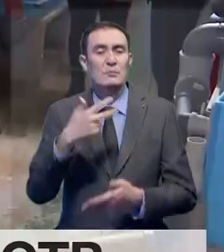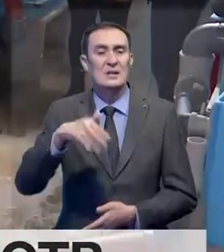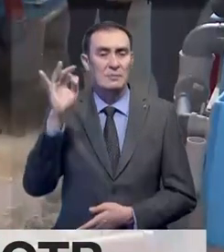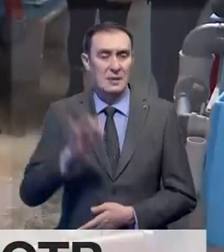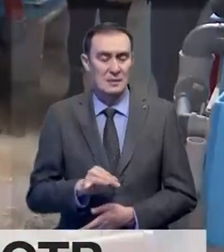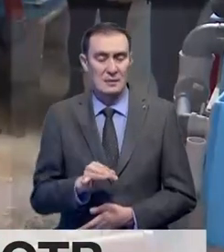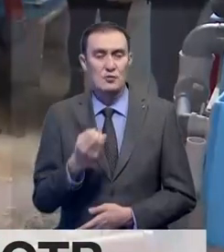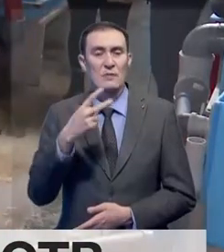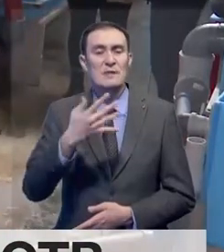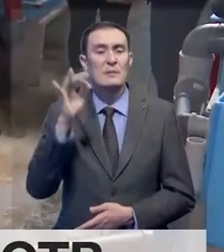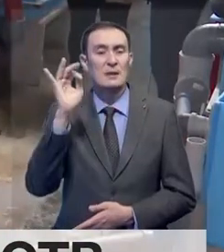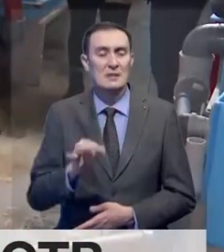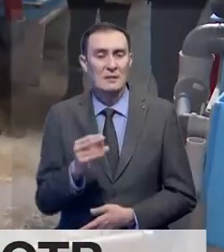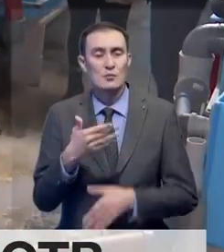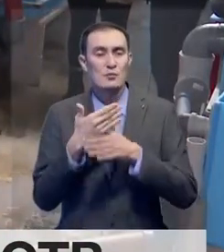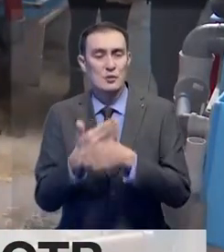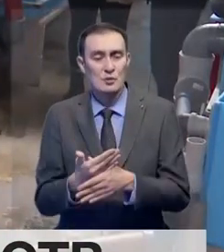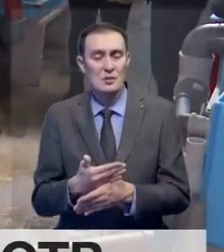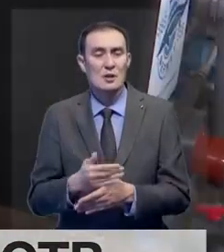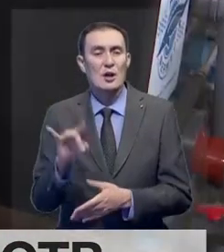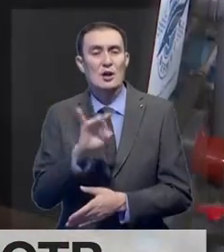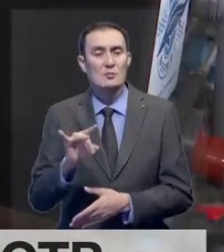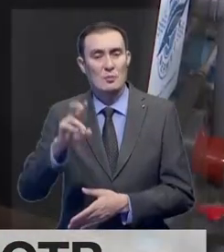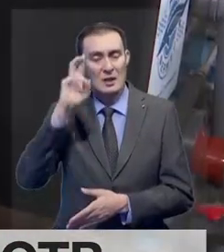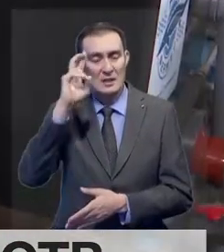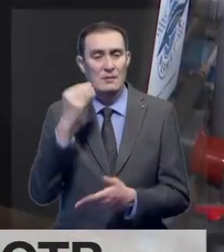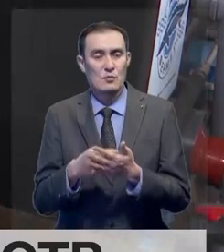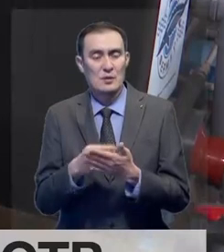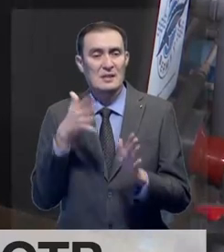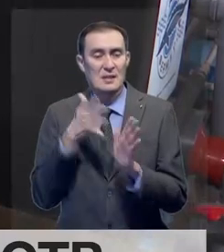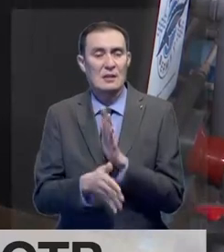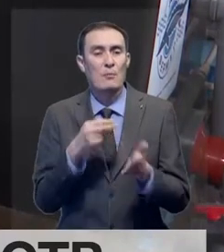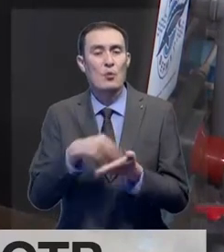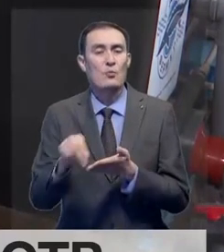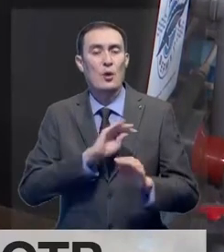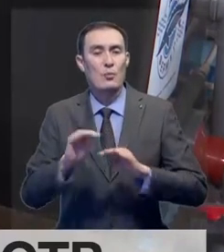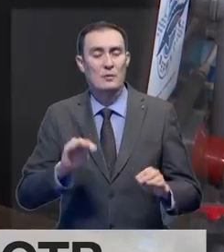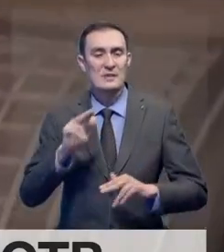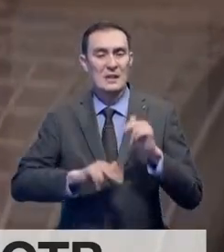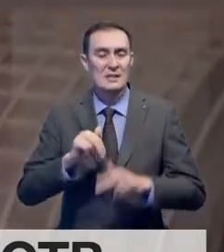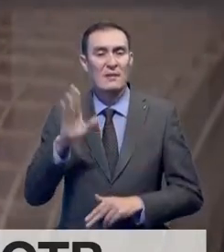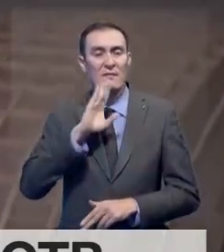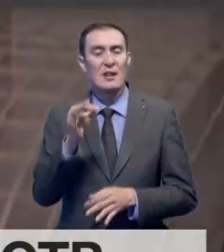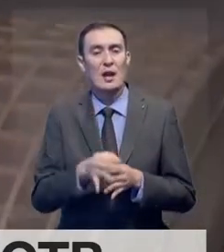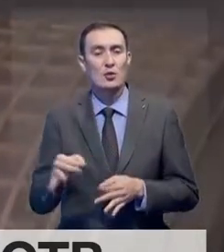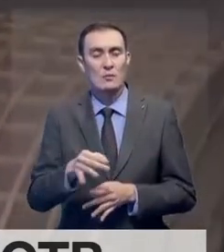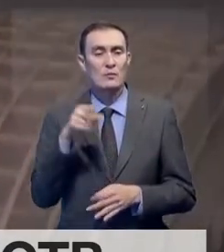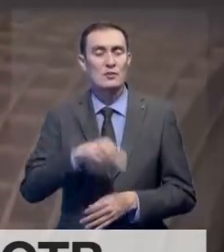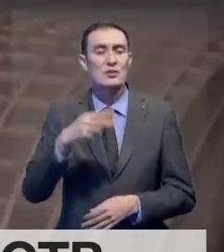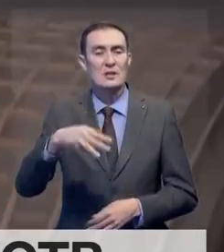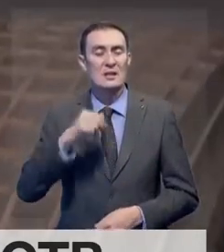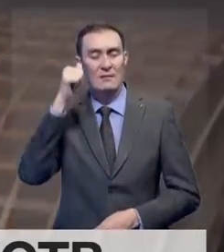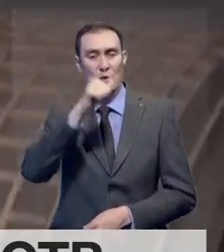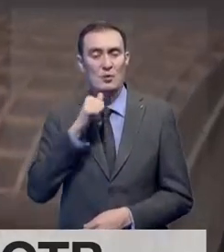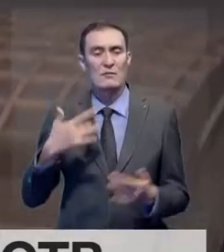30%. Еще на 25% субсидируют из республиканского бюджета затраты на покупку оборудования и строительство водоемов. До